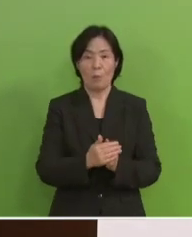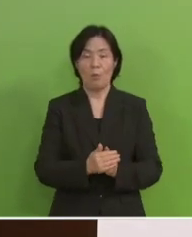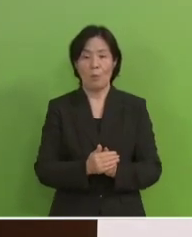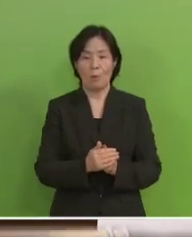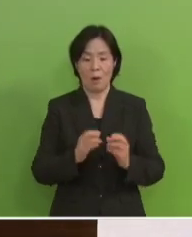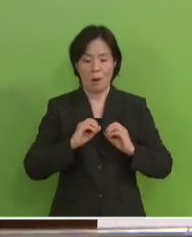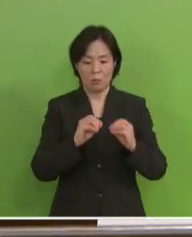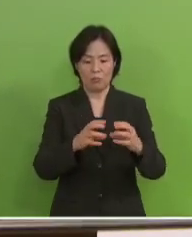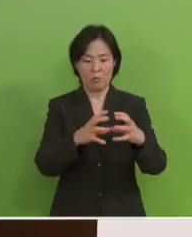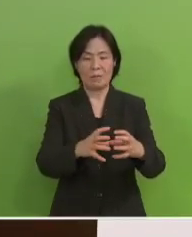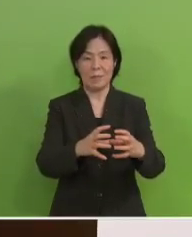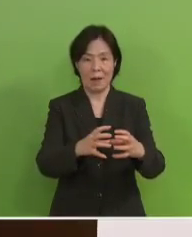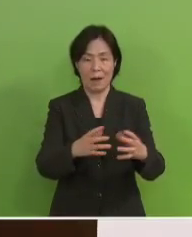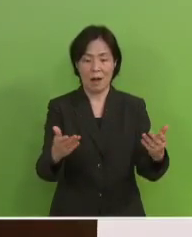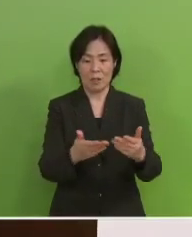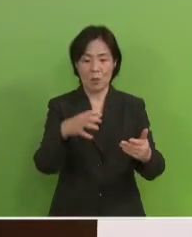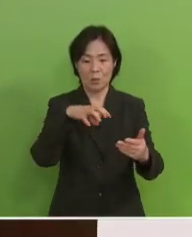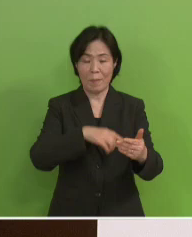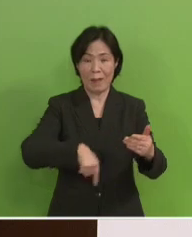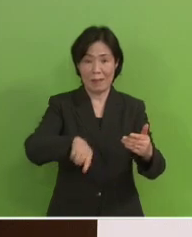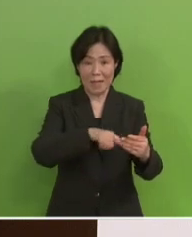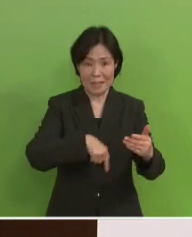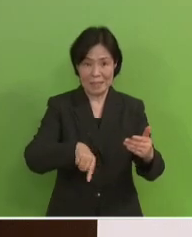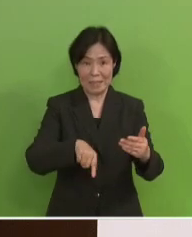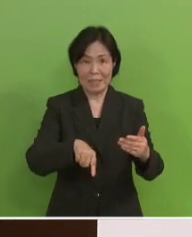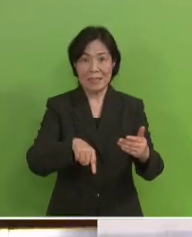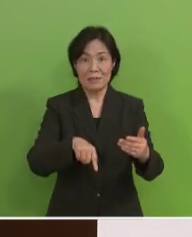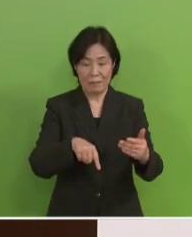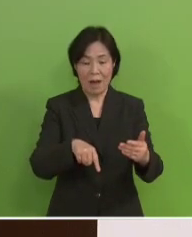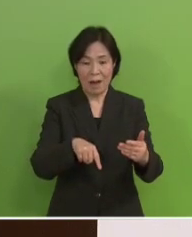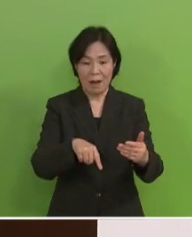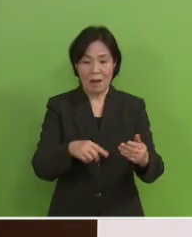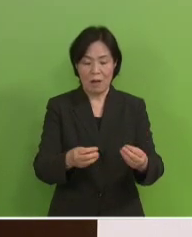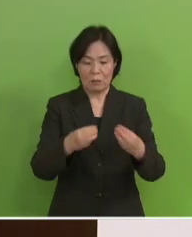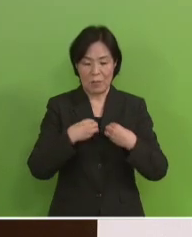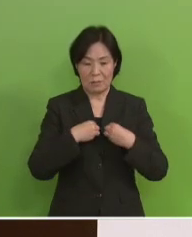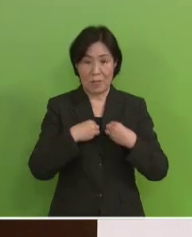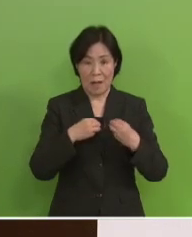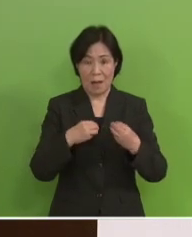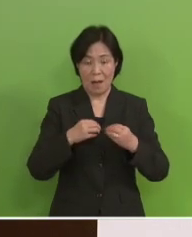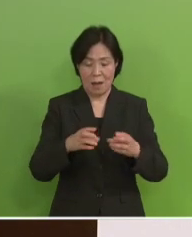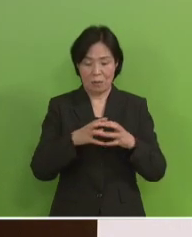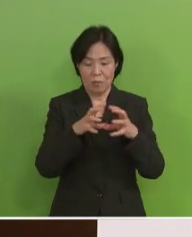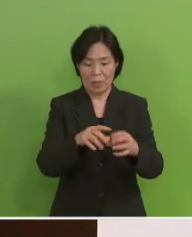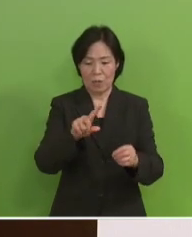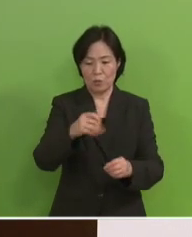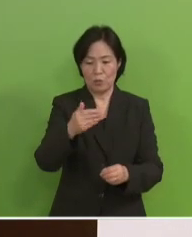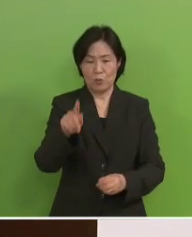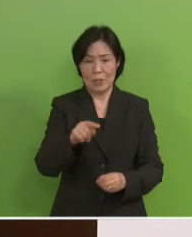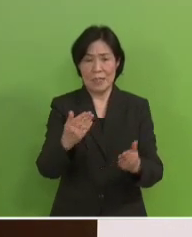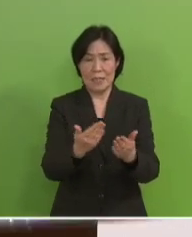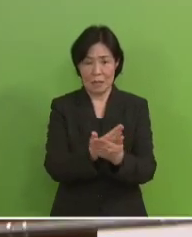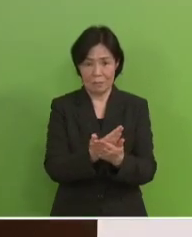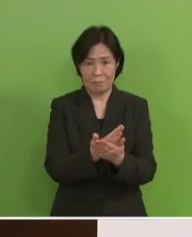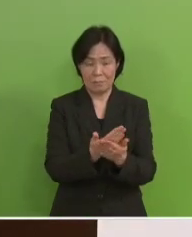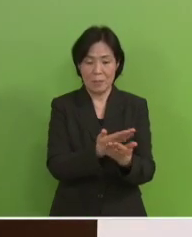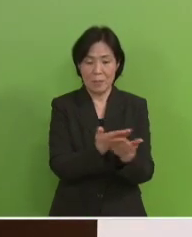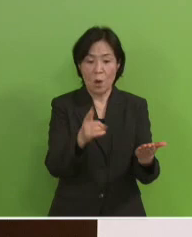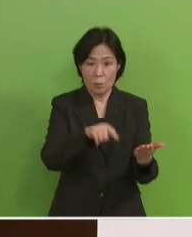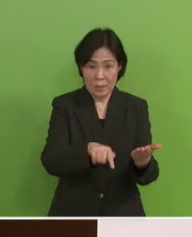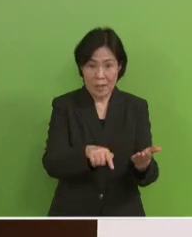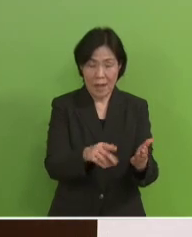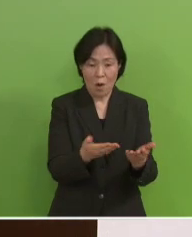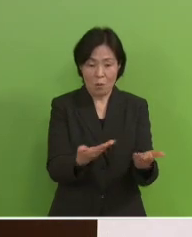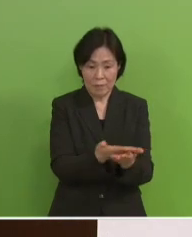クラスターの職がないクラスターの寮生者は19名となります発生店舗の従業員